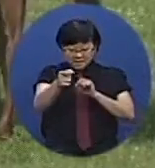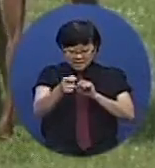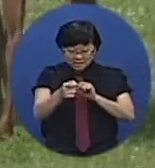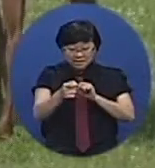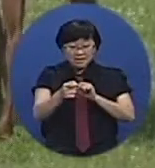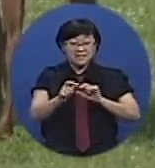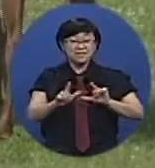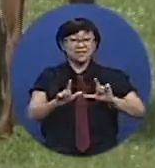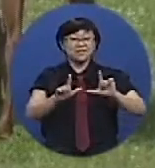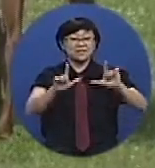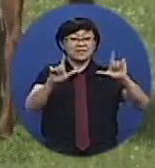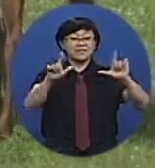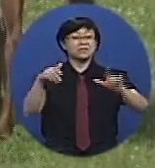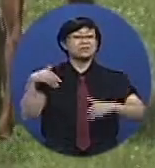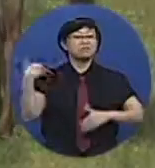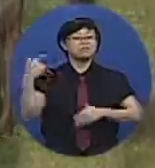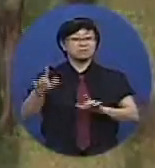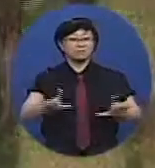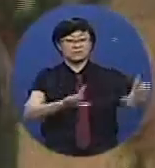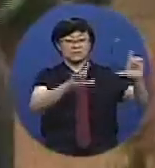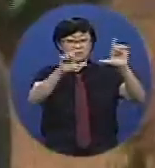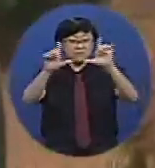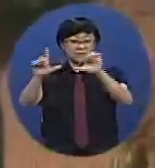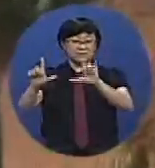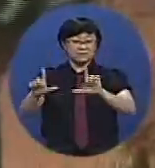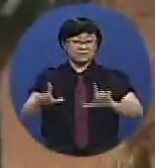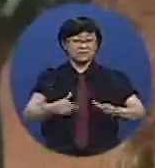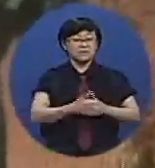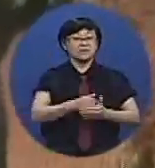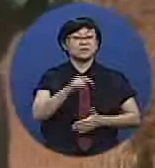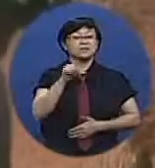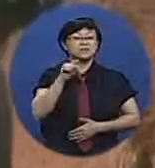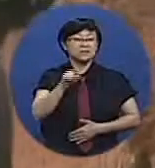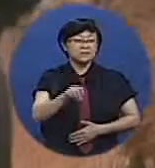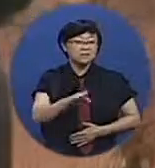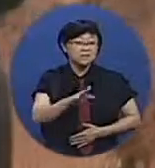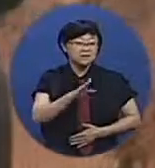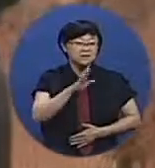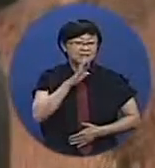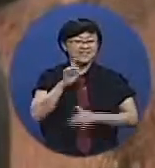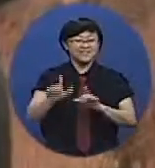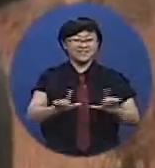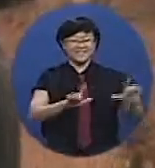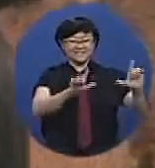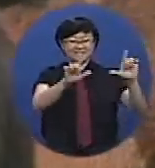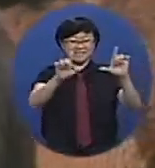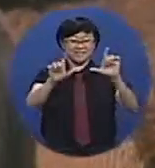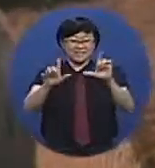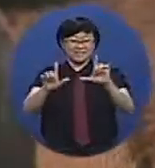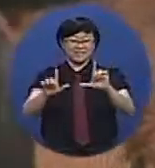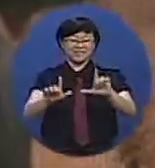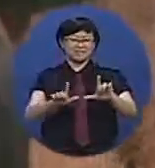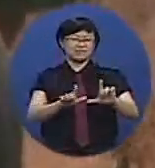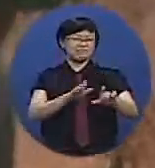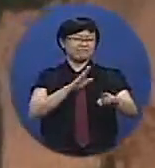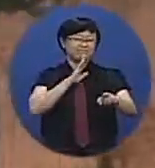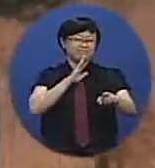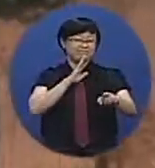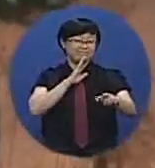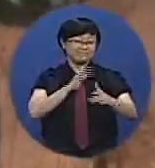한치의 앞날 모르는 것이 인생인 것은 그게 바로 인생인